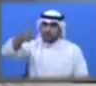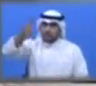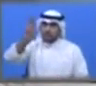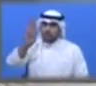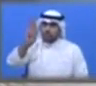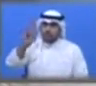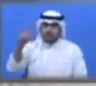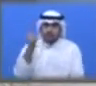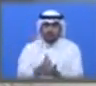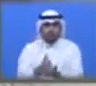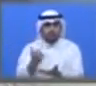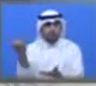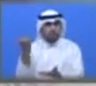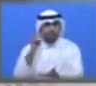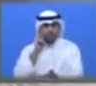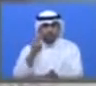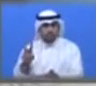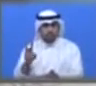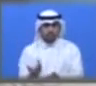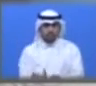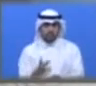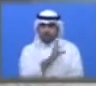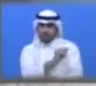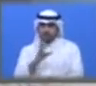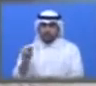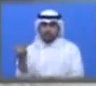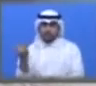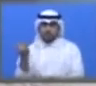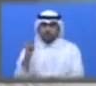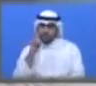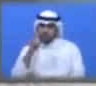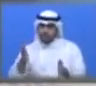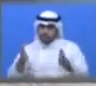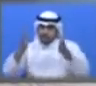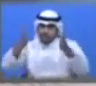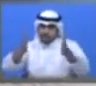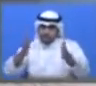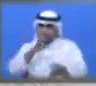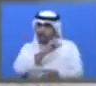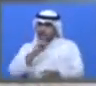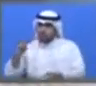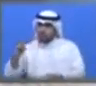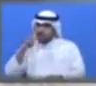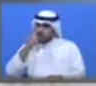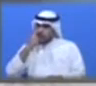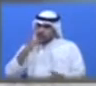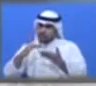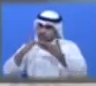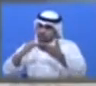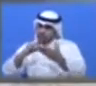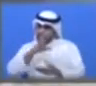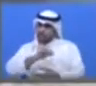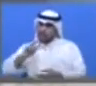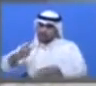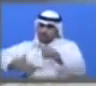وبهذا الإعلام وبهذا التقدير بيعني أننا نمضي في خطى ثابتة نحو حفظ